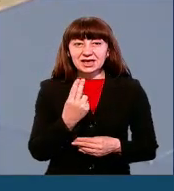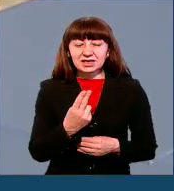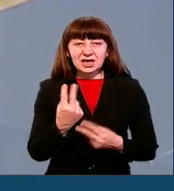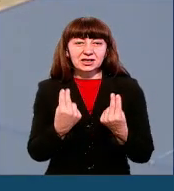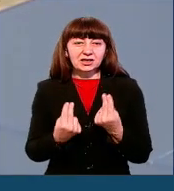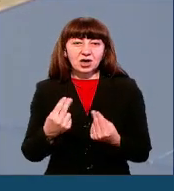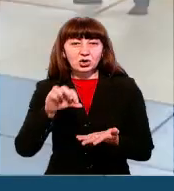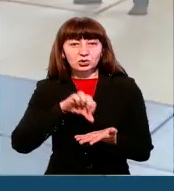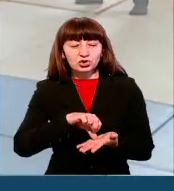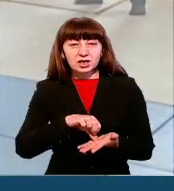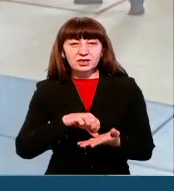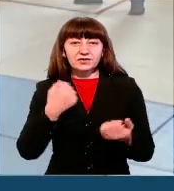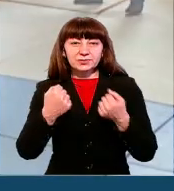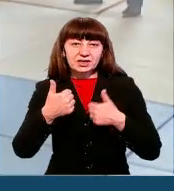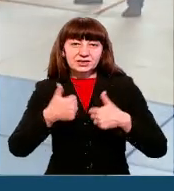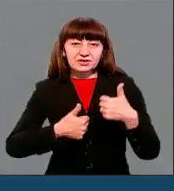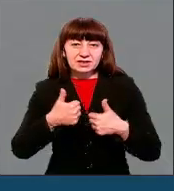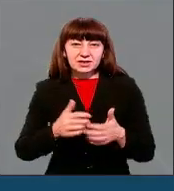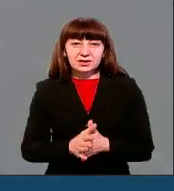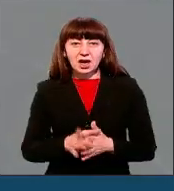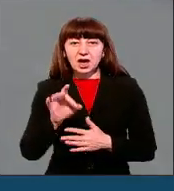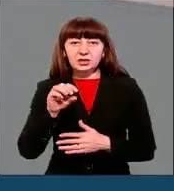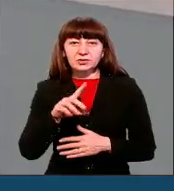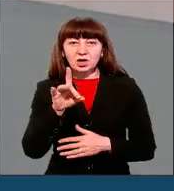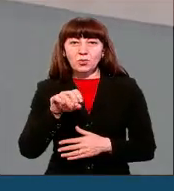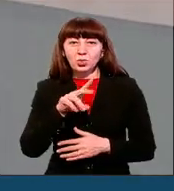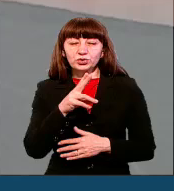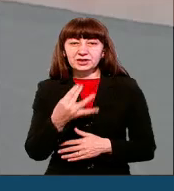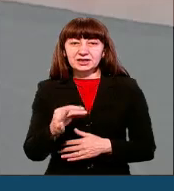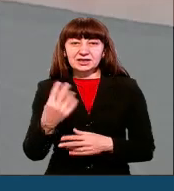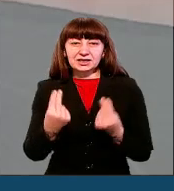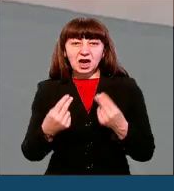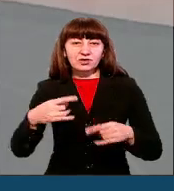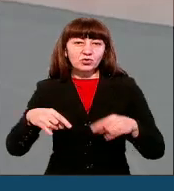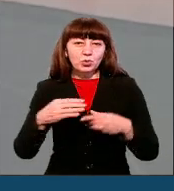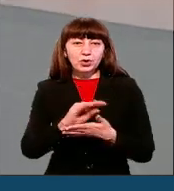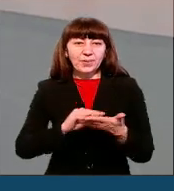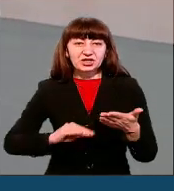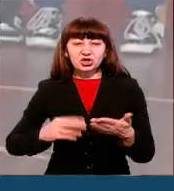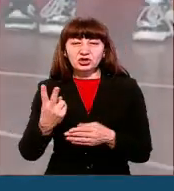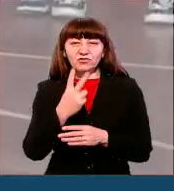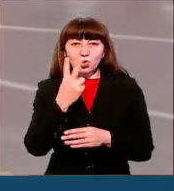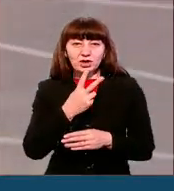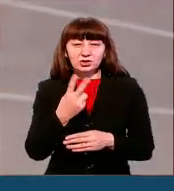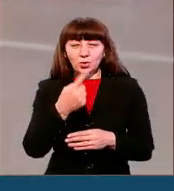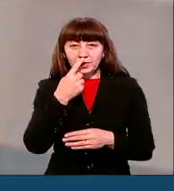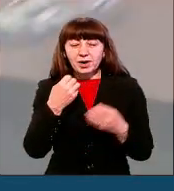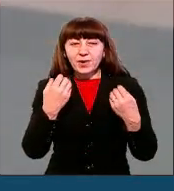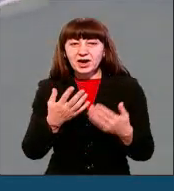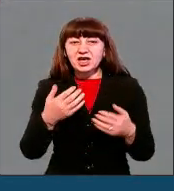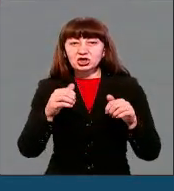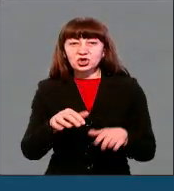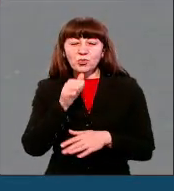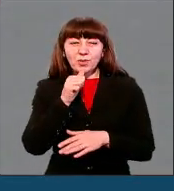Школьники принимали активное участие в спортивных состязаниях. Артем Закутни играет в футбол на протяжении 2 лет. Но сегодня, в преддверии праздника, решил